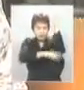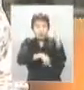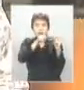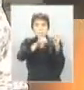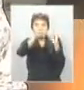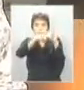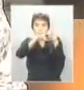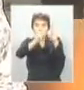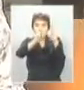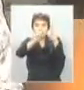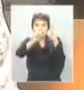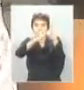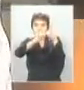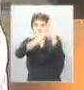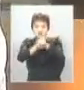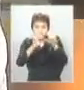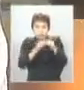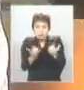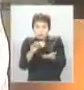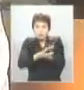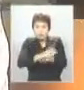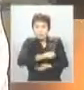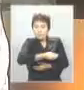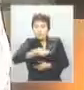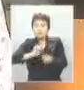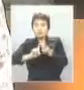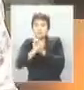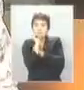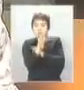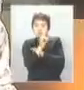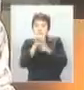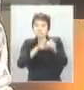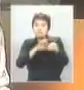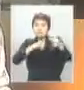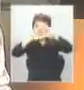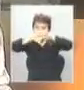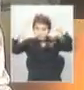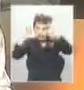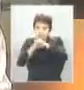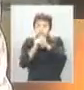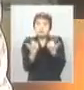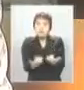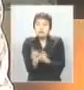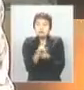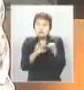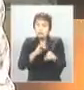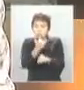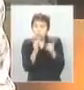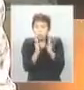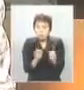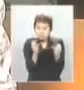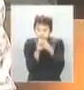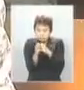มีผู้ทมาแจกใปรวโจมตีใะเป็การกายทำของภาครัทานเจหน้าที่กระบวากลมพก tocarไม่สงบนั้กำลงสร้าง Kart